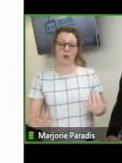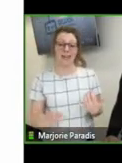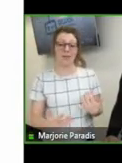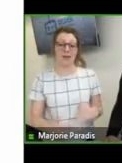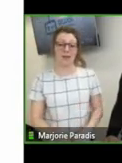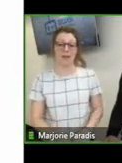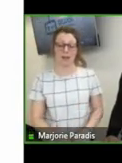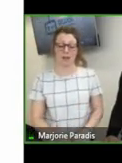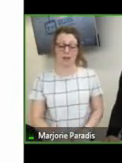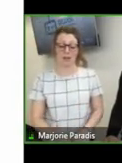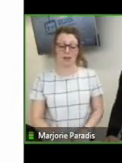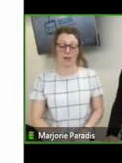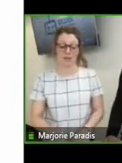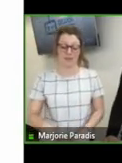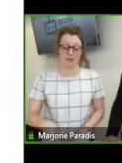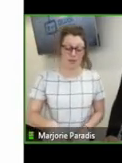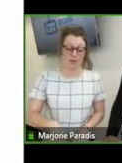pour finalement